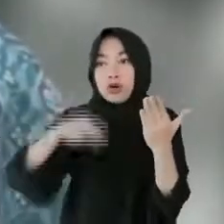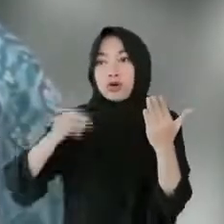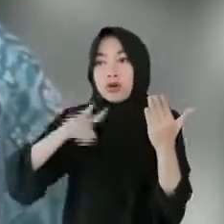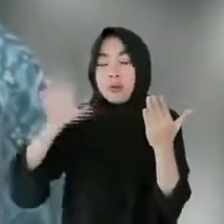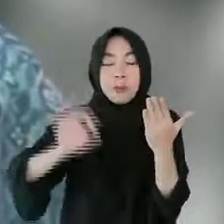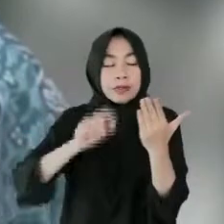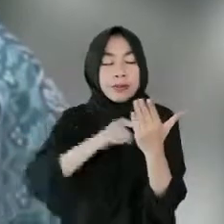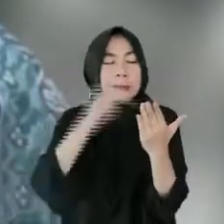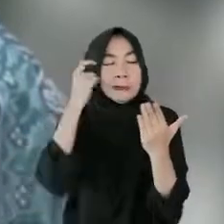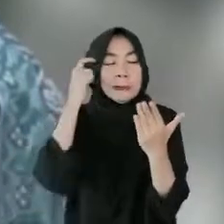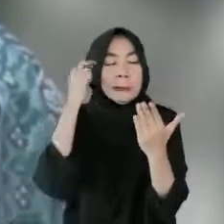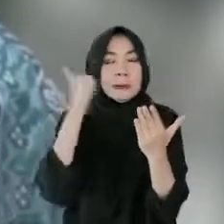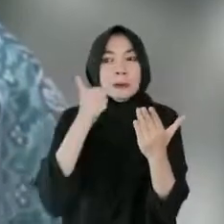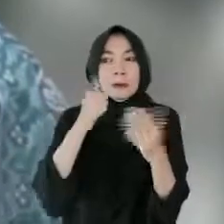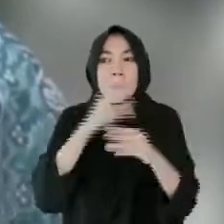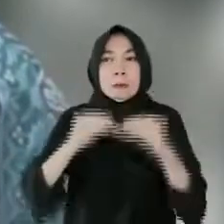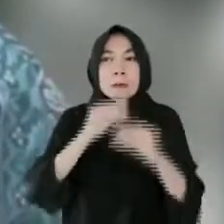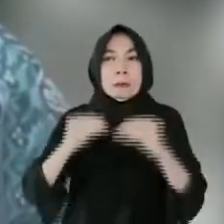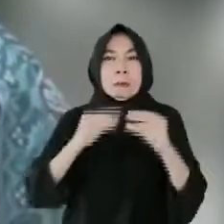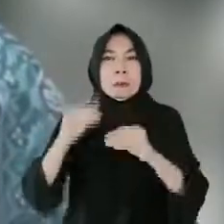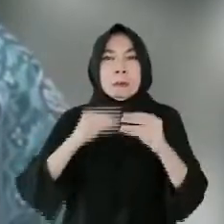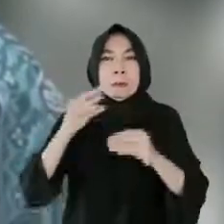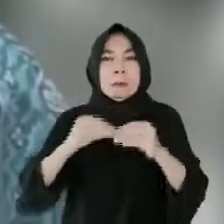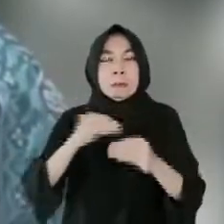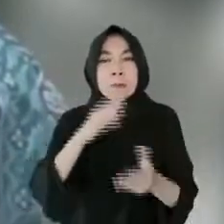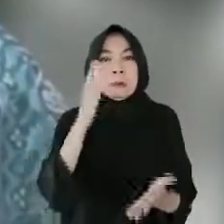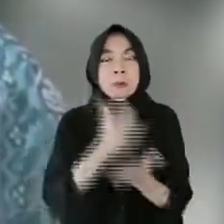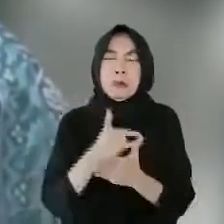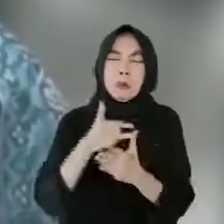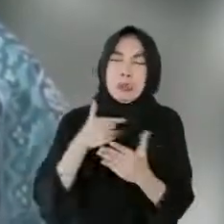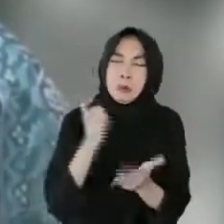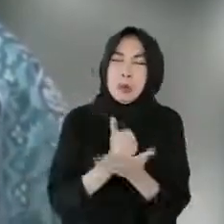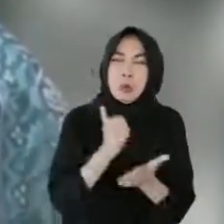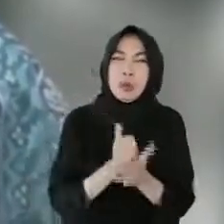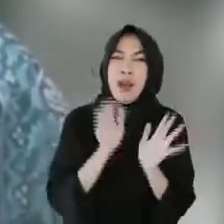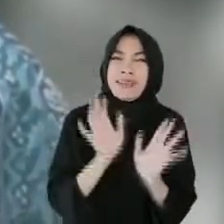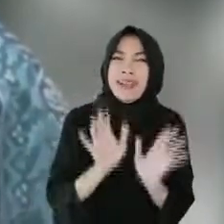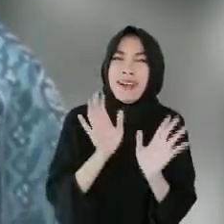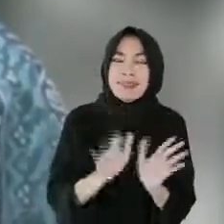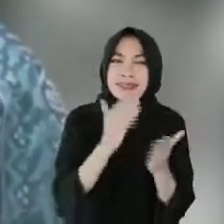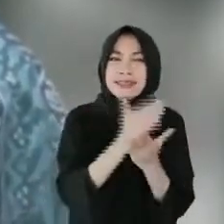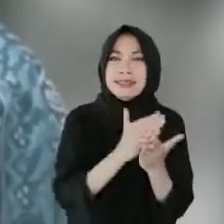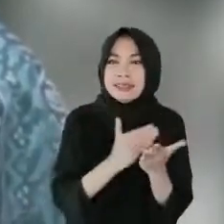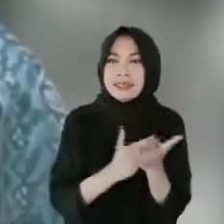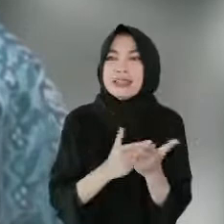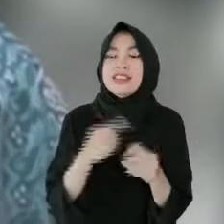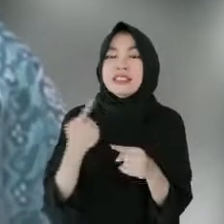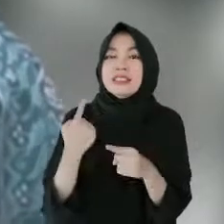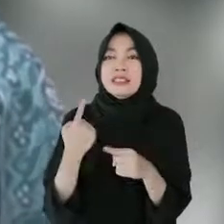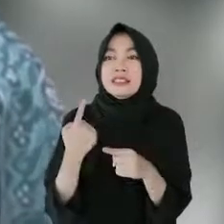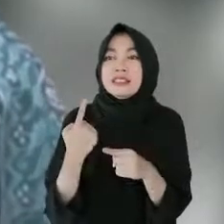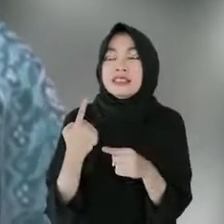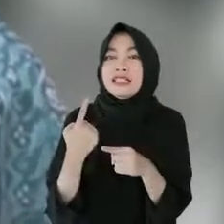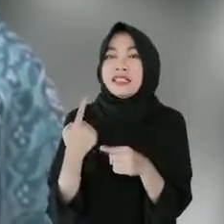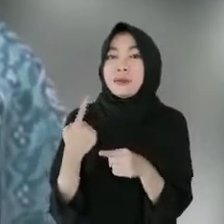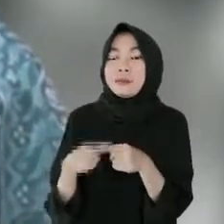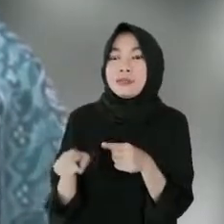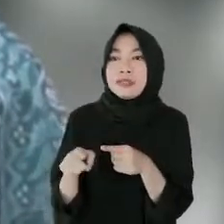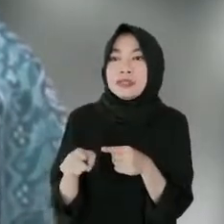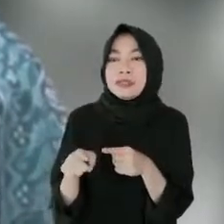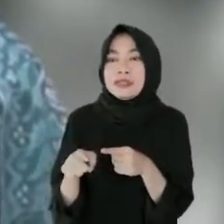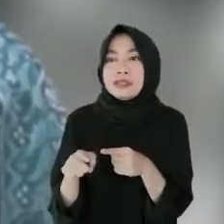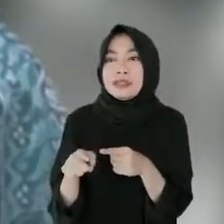karena itu sudah diputuskan dengan semangat kehati-hatian tapi tetap memberikan apa